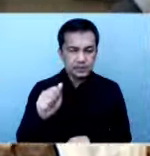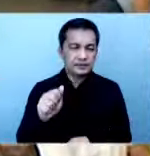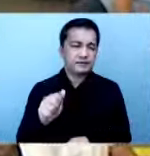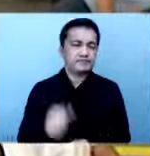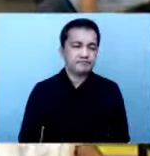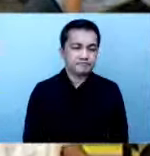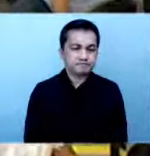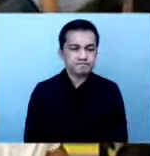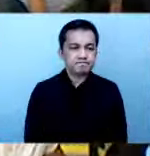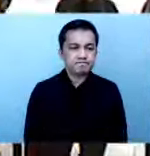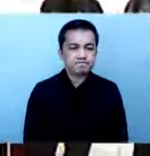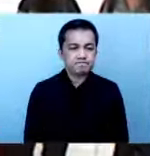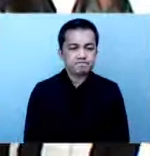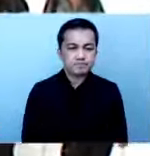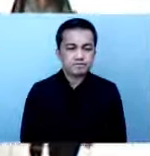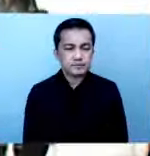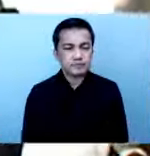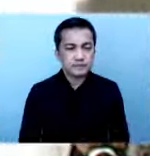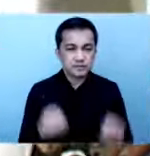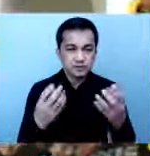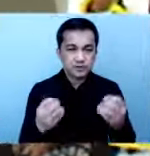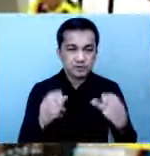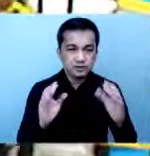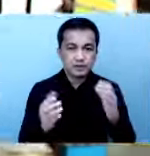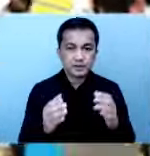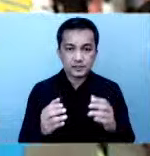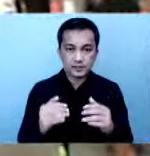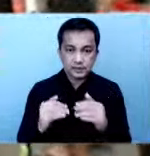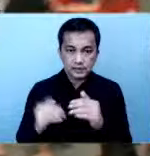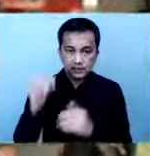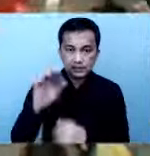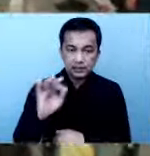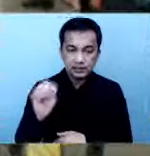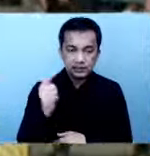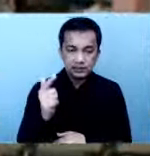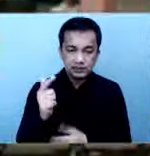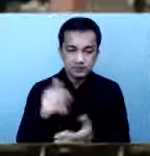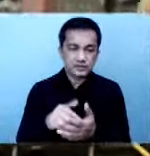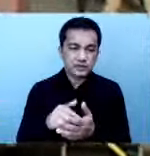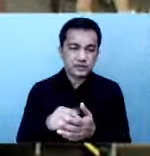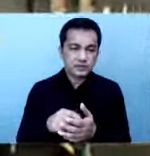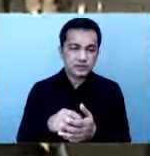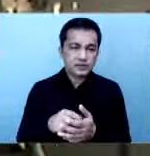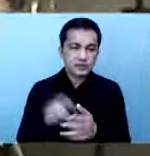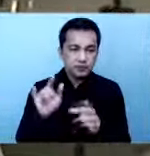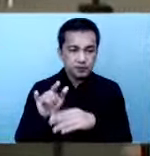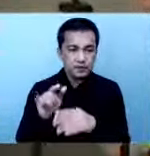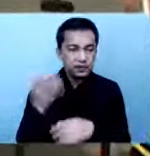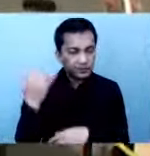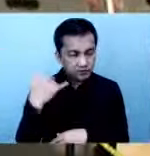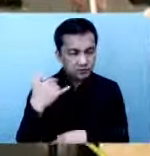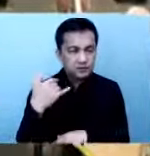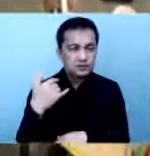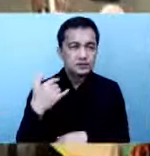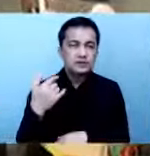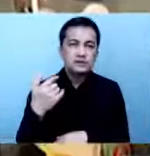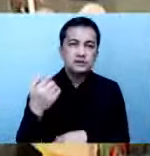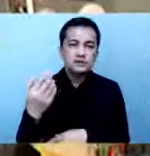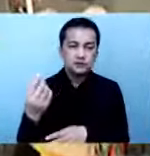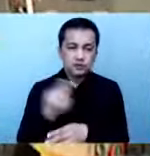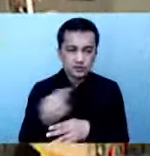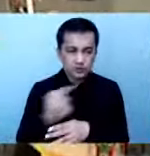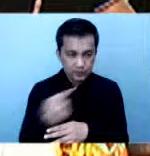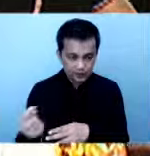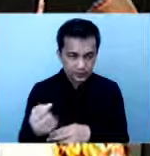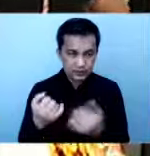Airport. Mas marami kumpara sa higit 920,000 na bumiyahe noong nakaraang Semana Santa. Kung ngayon